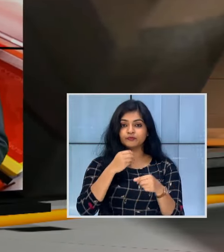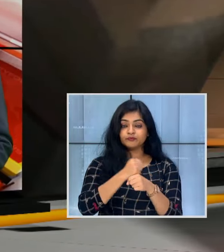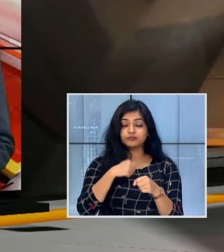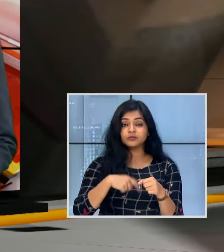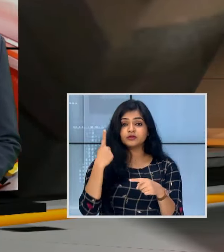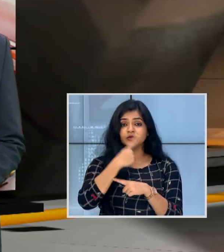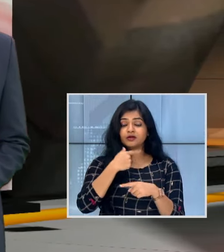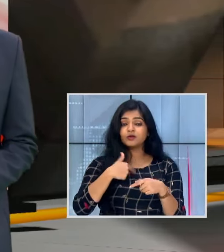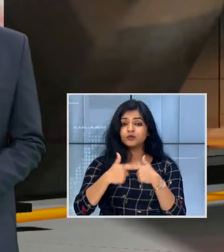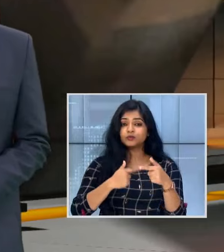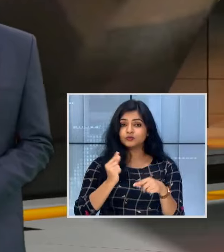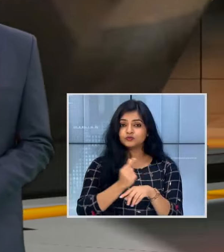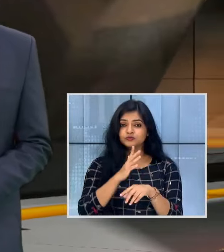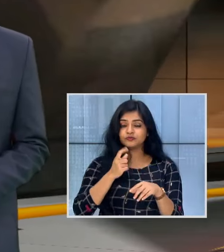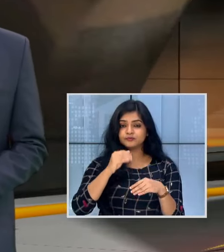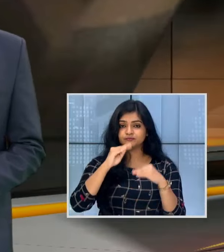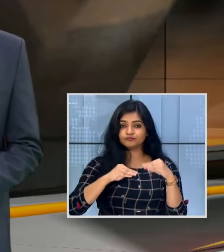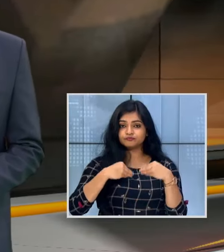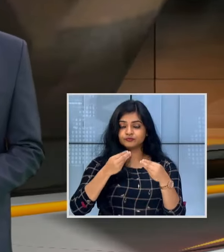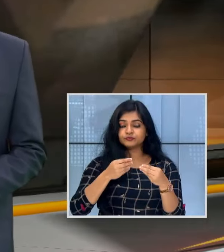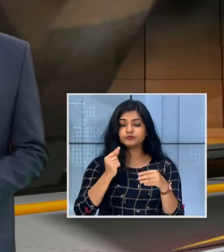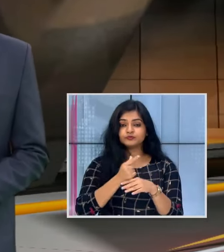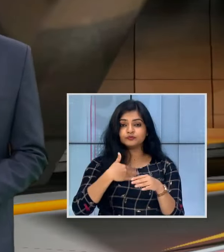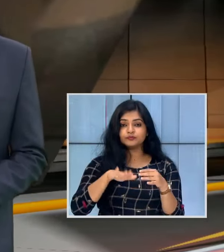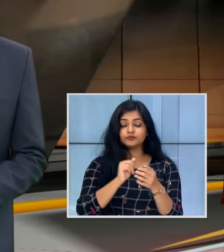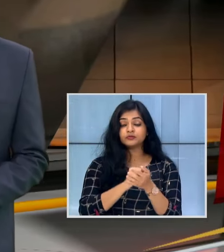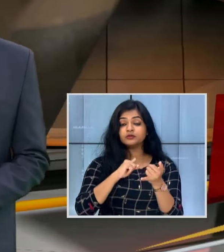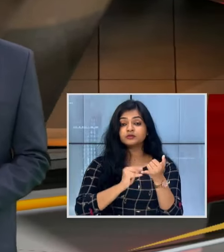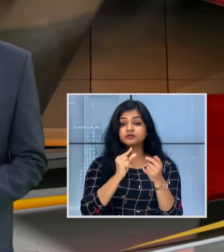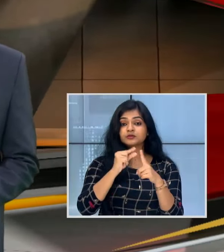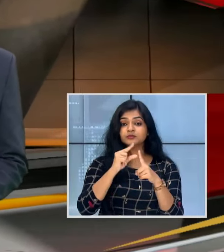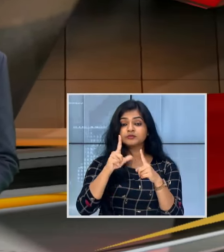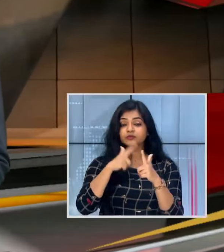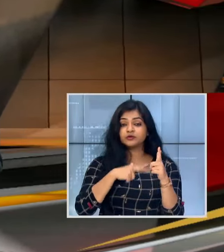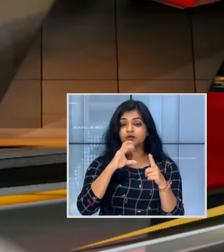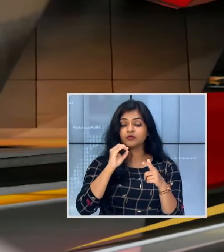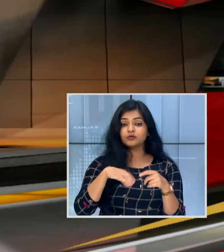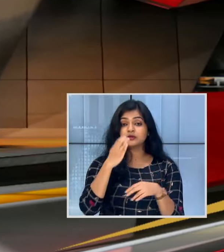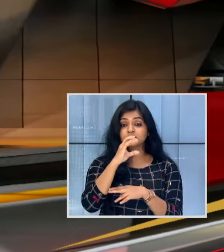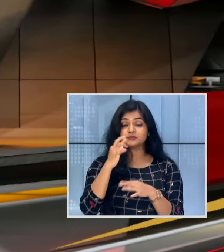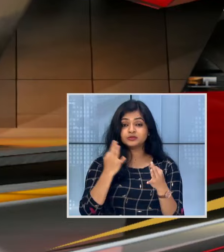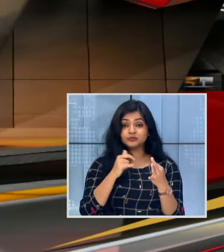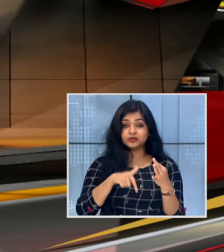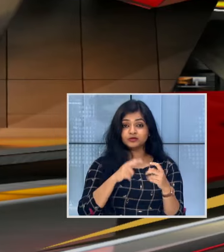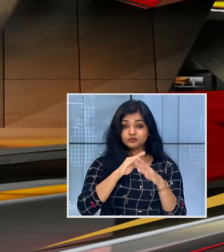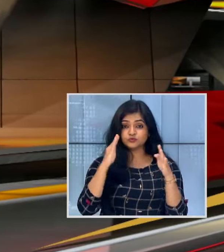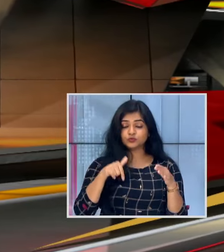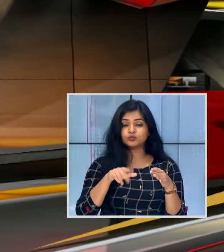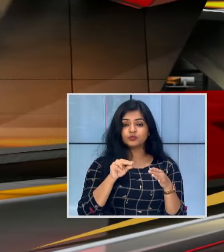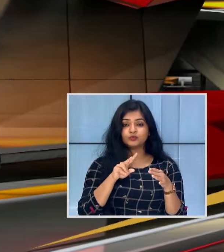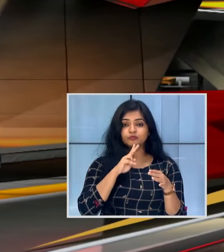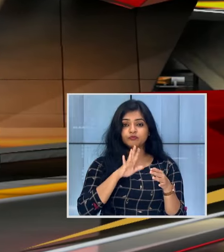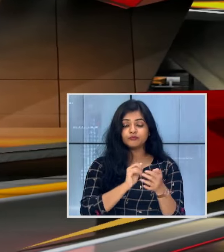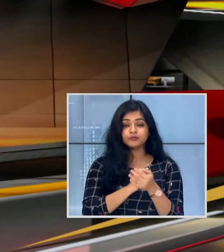സാധനങ്ങൾ വില കുറച്ച് വിതരണം ചെയ്യാൻ സബ്സിഡി തുക ഉപയോഗിക്കും. സപ്ലൈക്കോയുടെ പ്രത്യേക ക്രിസ്മസ് വിപണികൾ ഉണ്ടാകില്ല. വി എ ഗിരീഷ് ചേരുന്നുണ്ട് വിശദാംശങ്ങളുമായി.